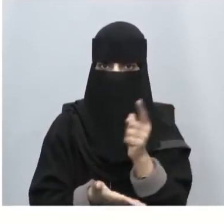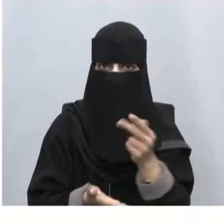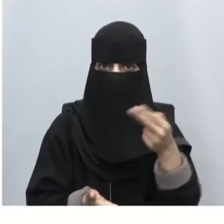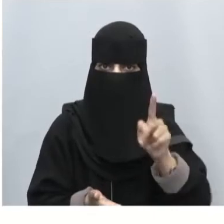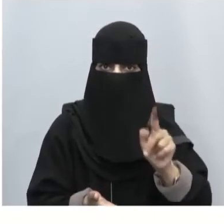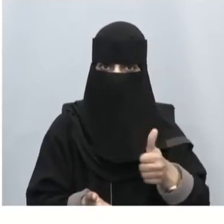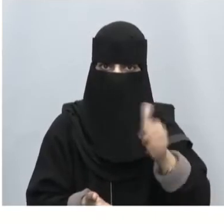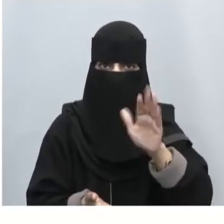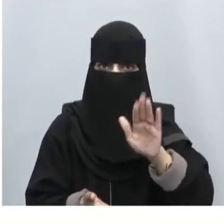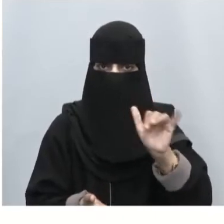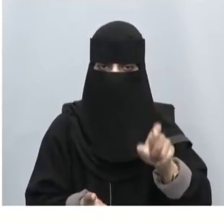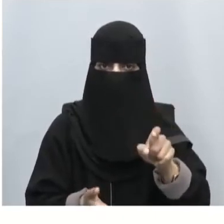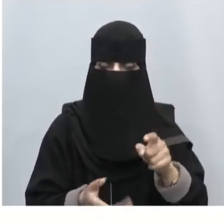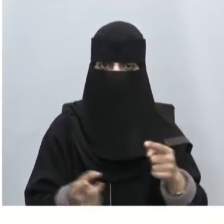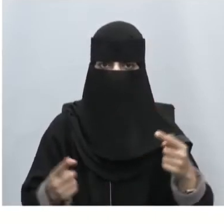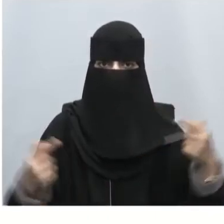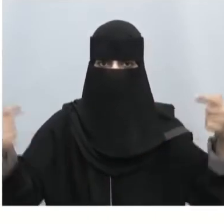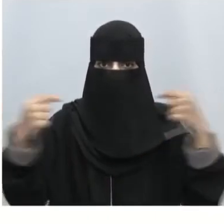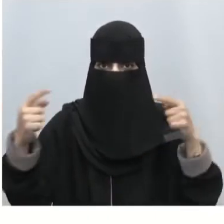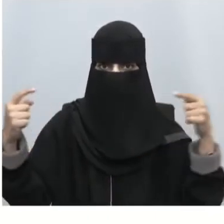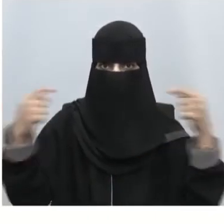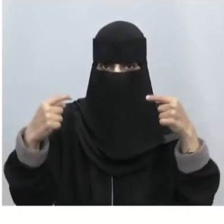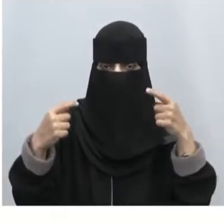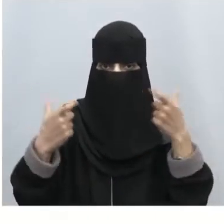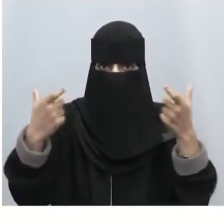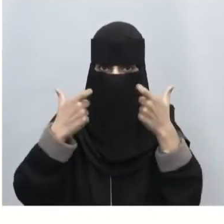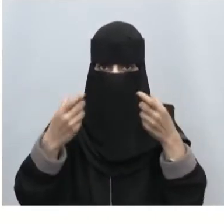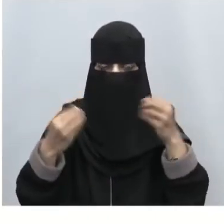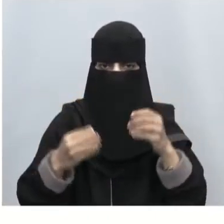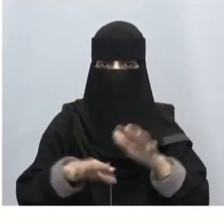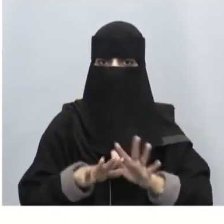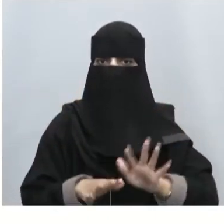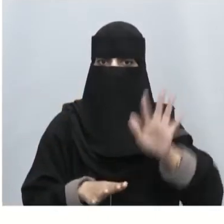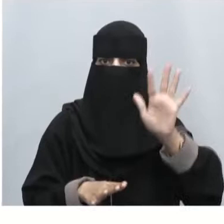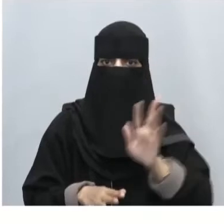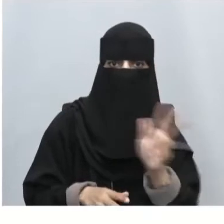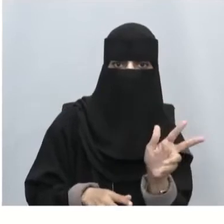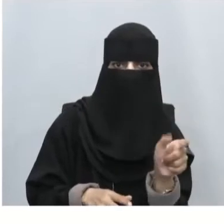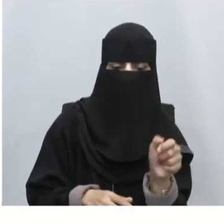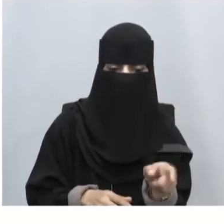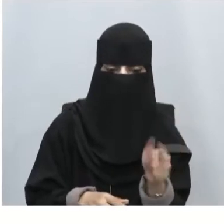تلك الفتره عدوين رئيسيين في القرن الخامس في الجهات الغربيه